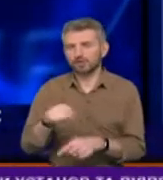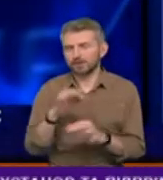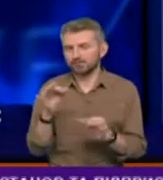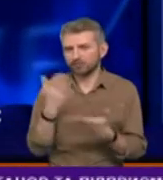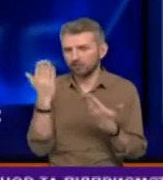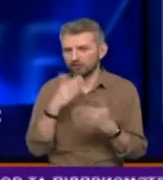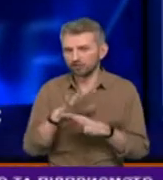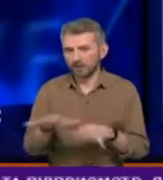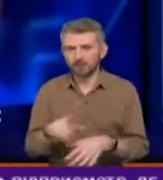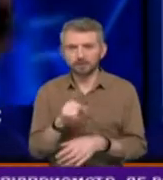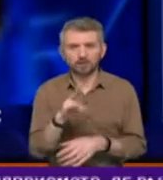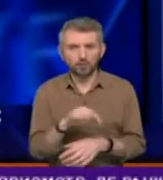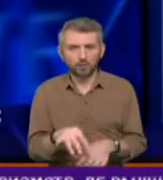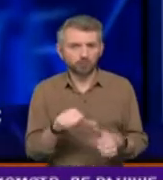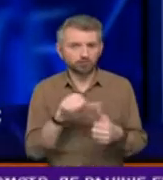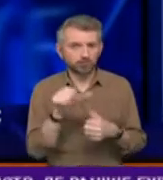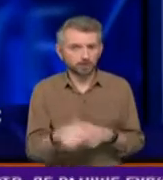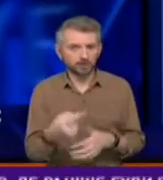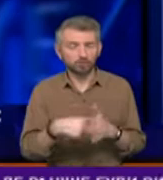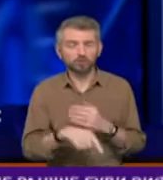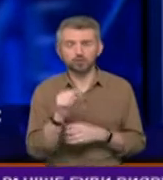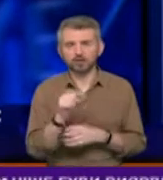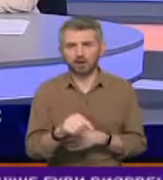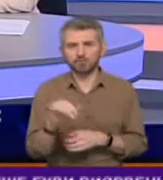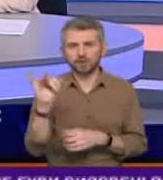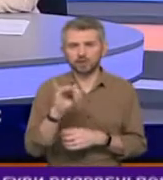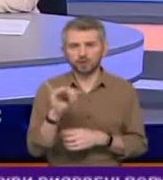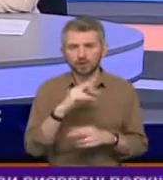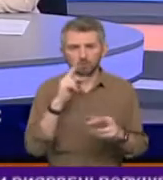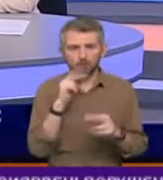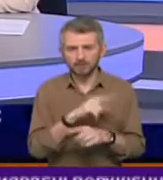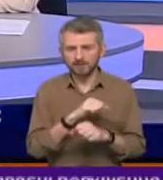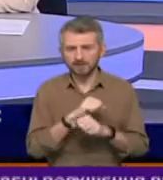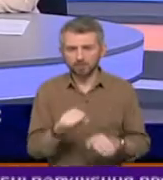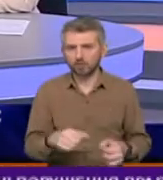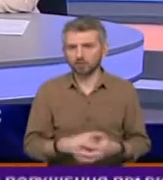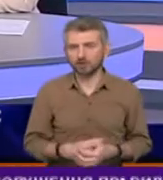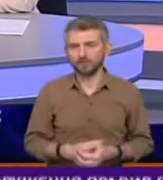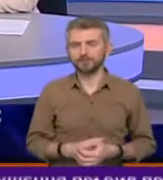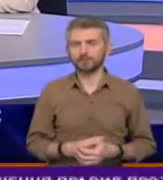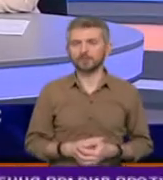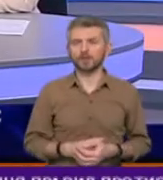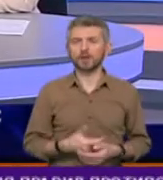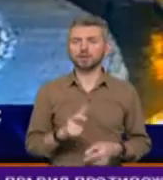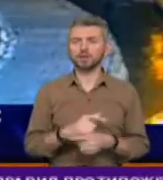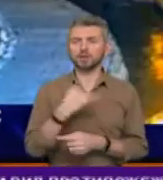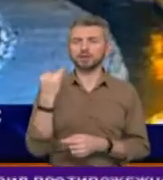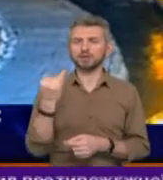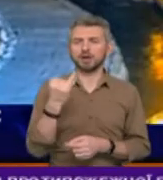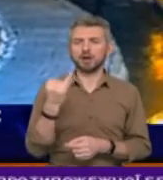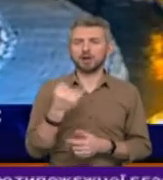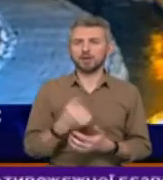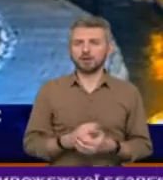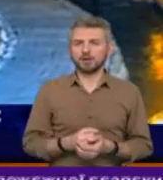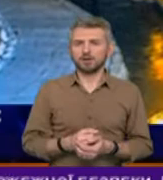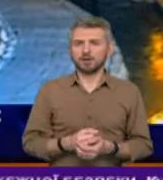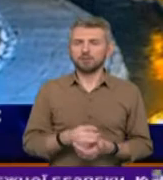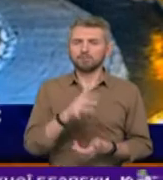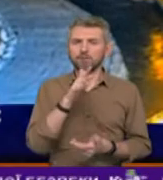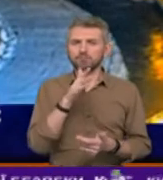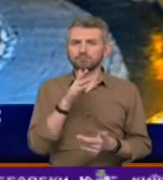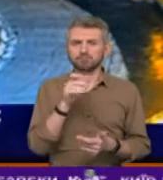як подати апеляцію. Шановні, от зверніть увагу, дійсно, бо щоб не наразилися на проблеми ваших попередників. Це ж